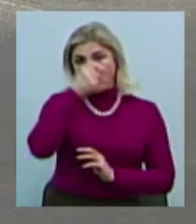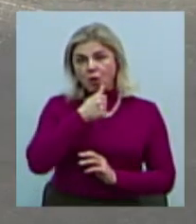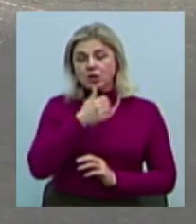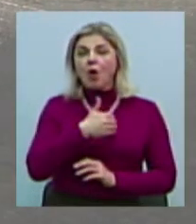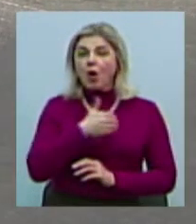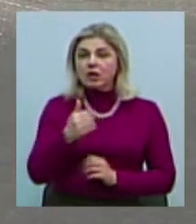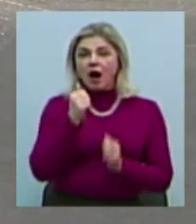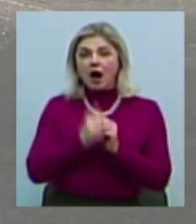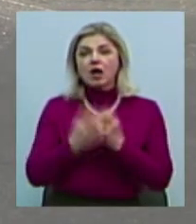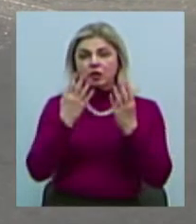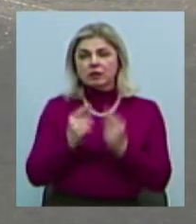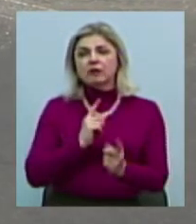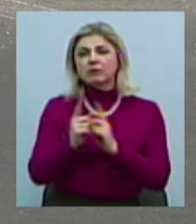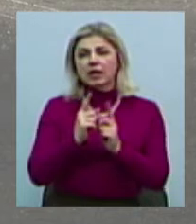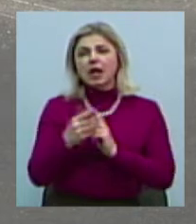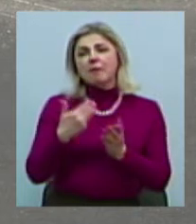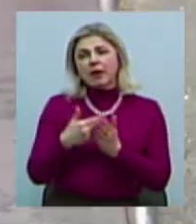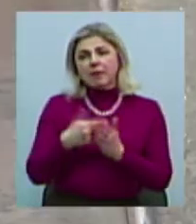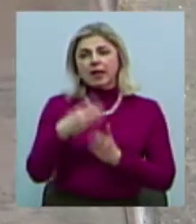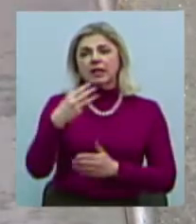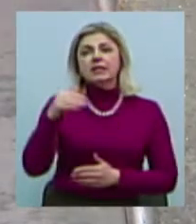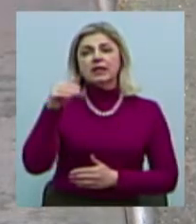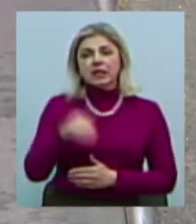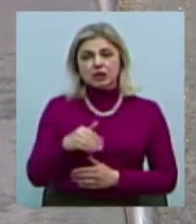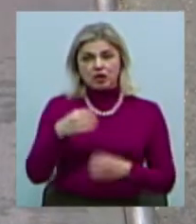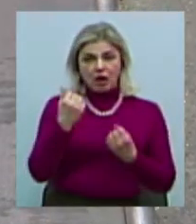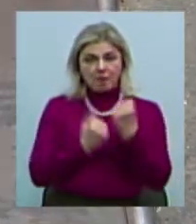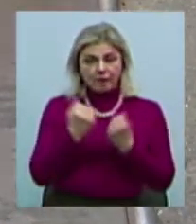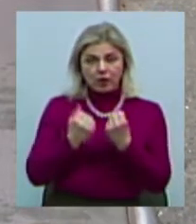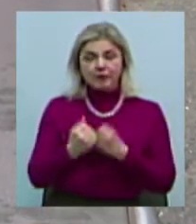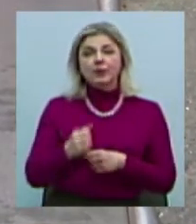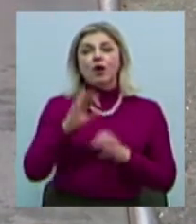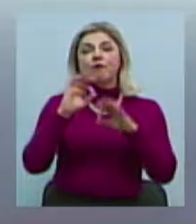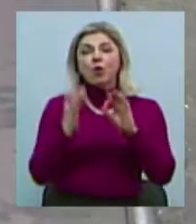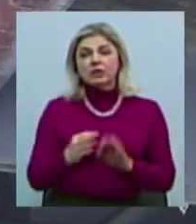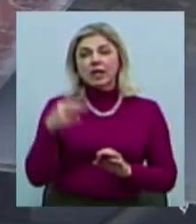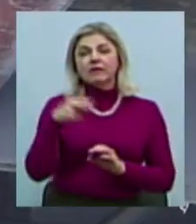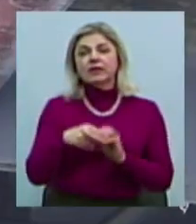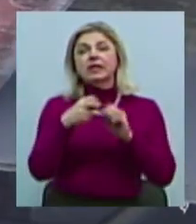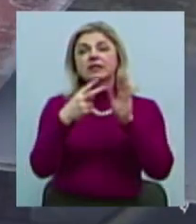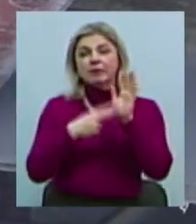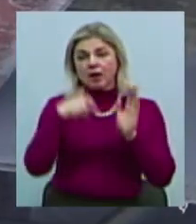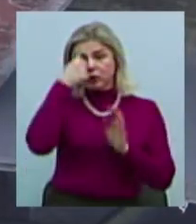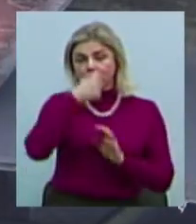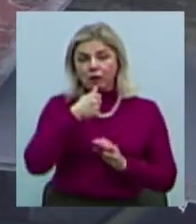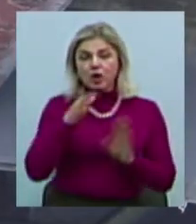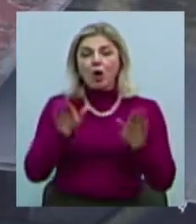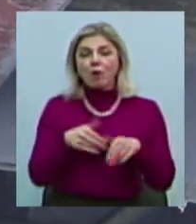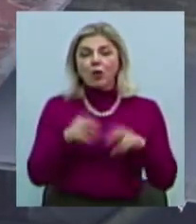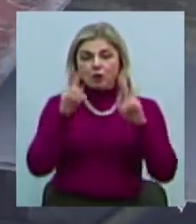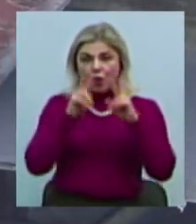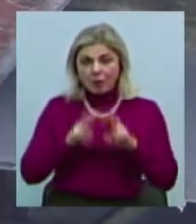ньому проходить понад 30 тисяч автомобілів. Восени 2017-го, після технічного обстеження, проведеного ТОВ «Інститут